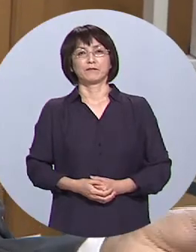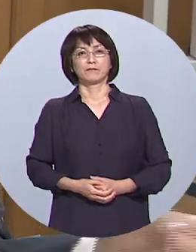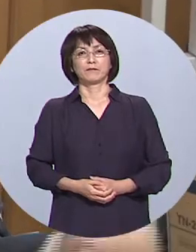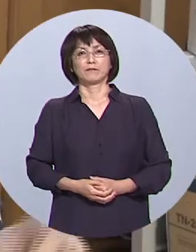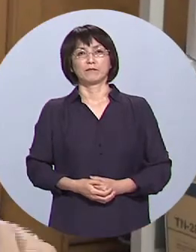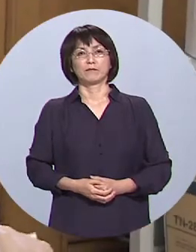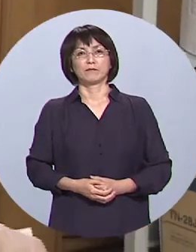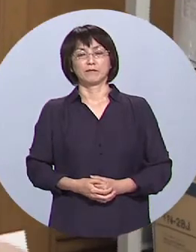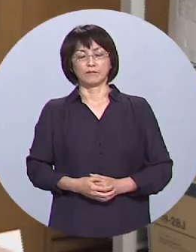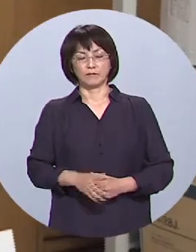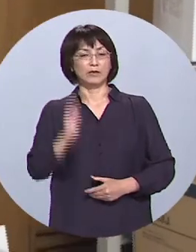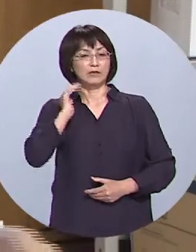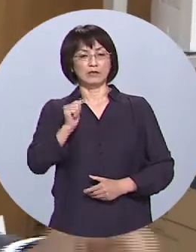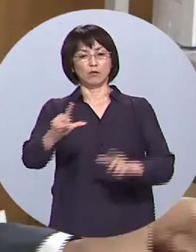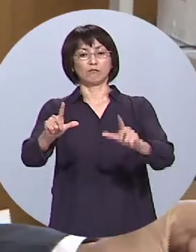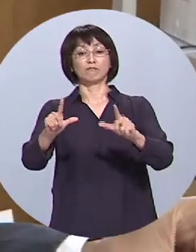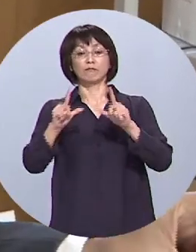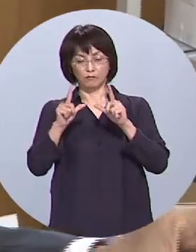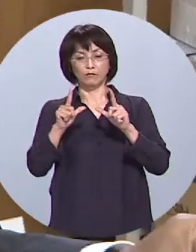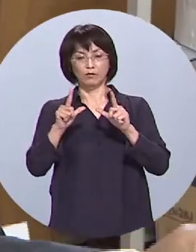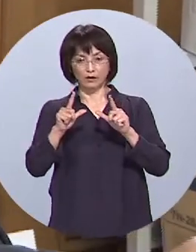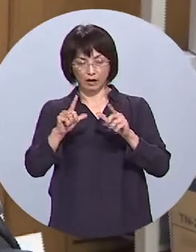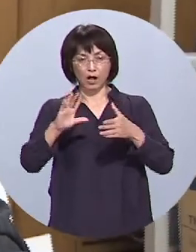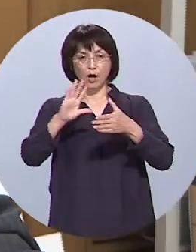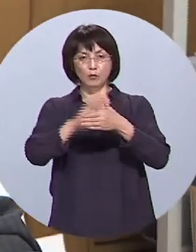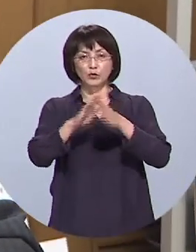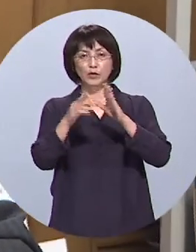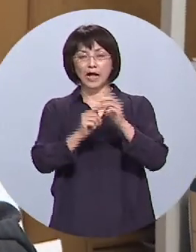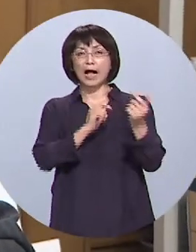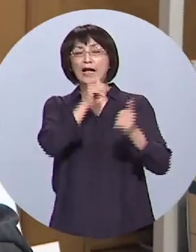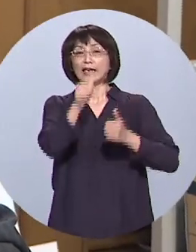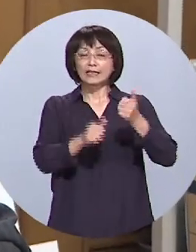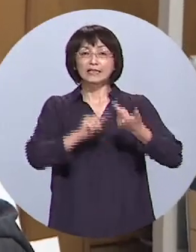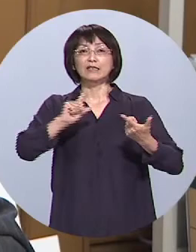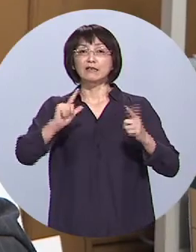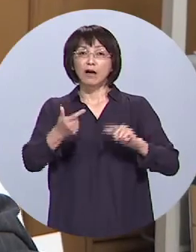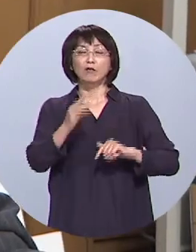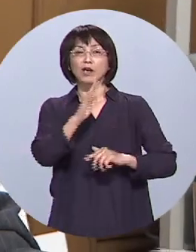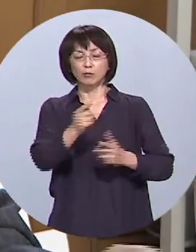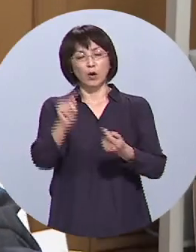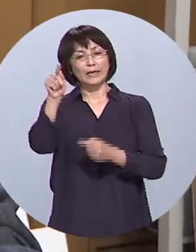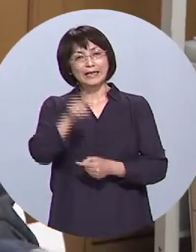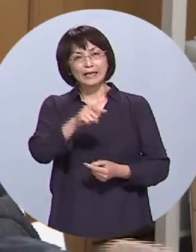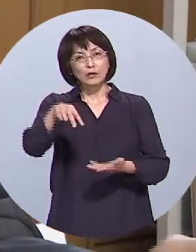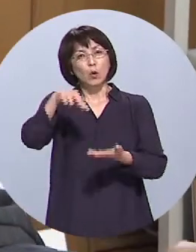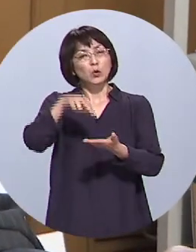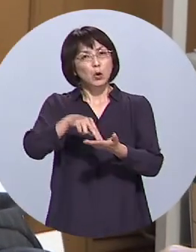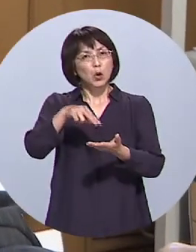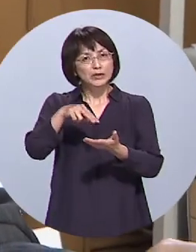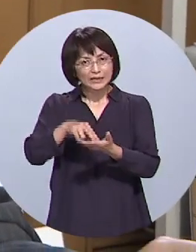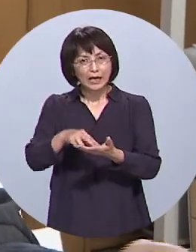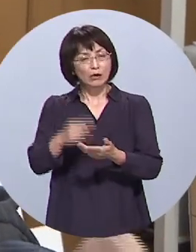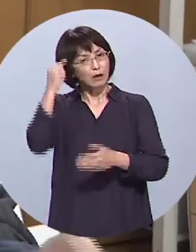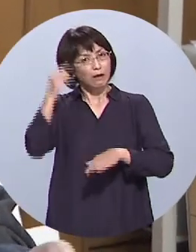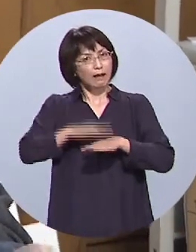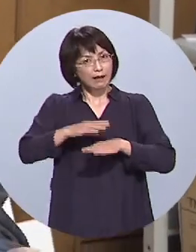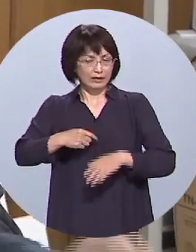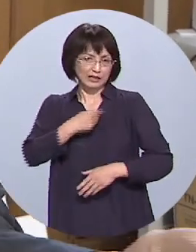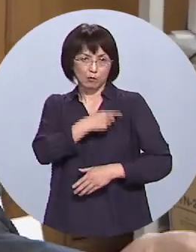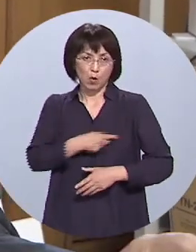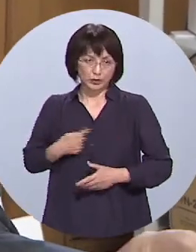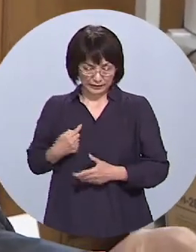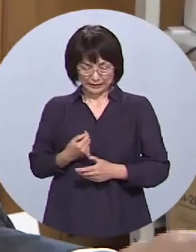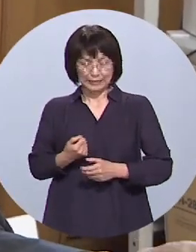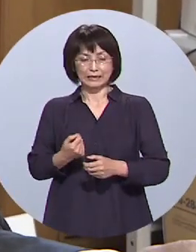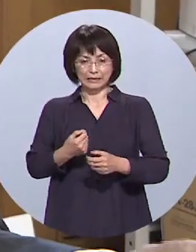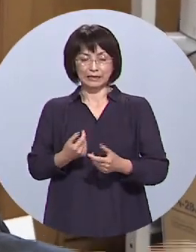報告を受けて上田知事は、異なる文化や歴史でも人としての共通の基盤を大きく強くしていってほしいと感想を述